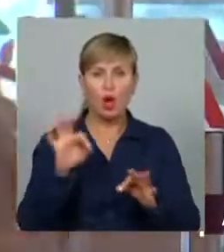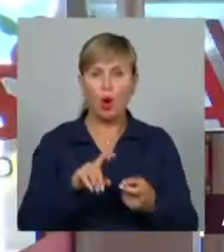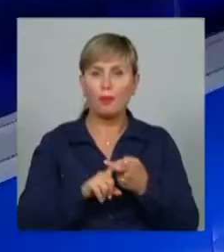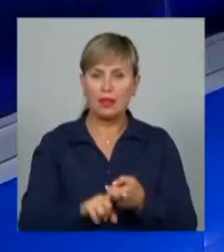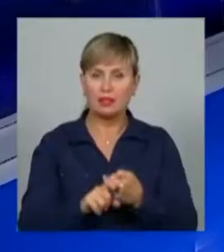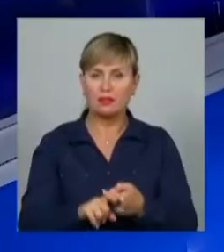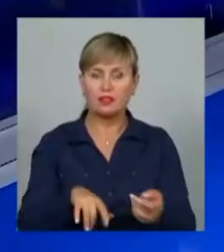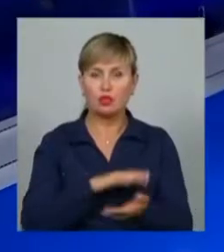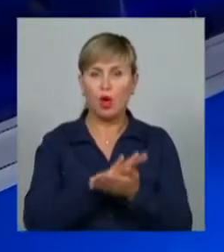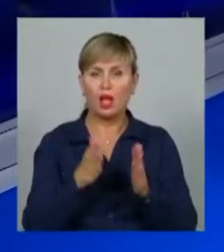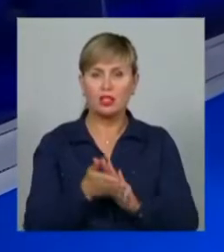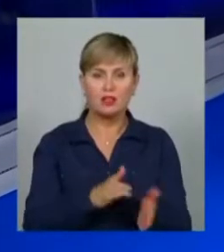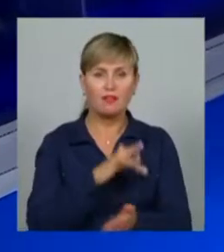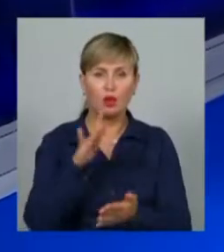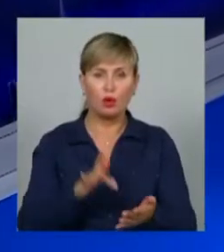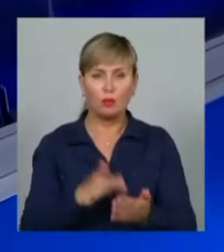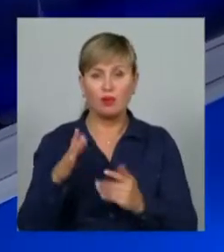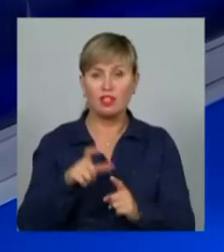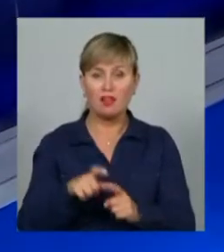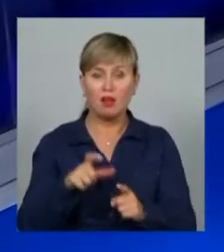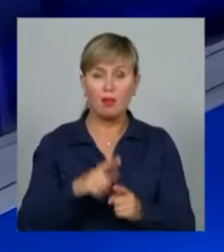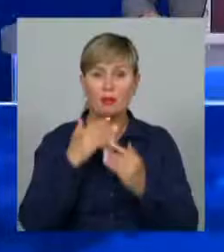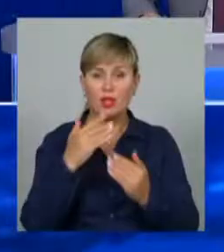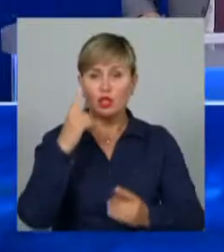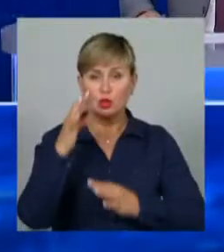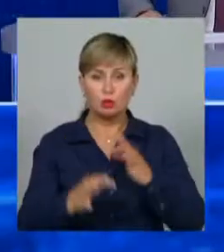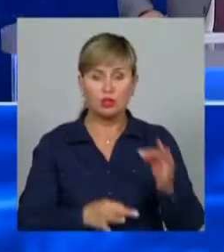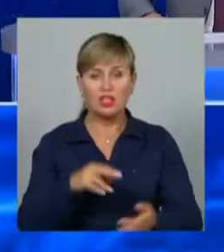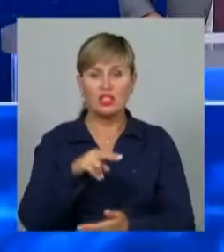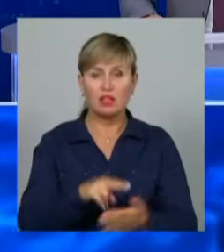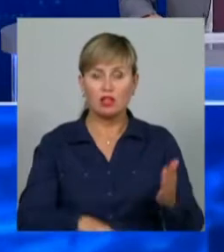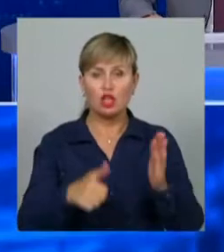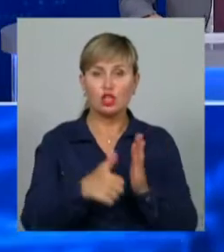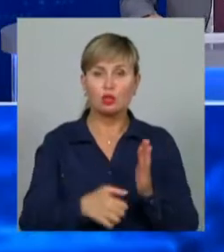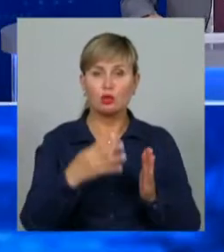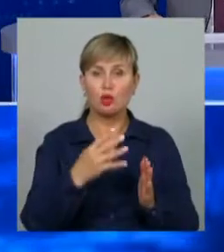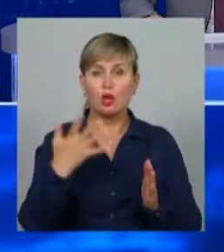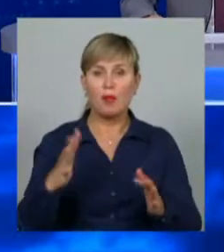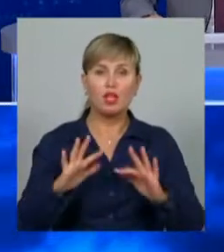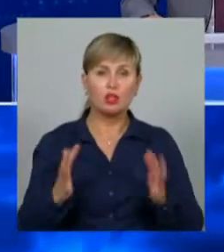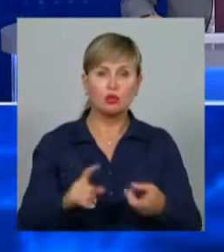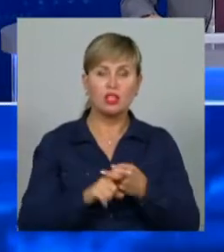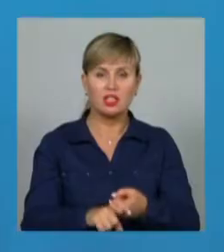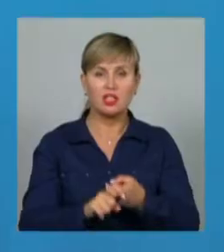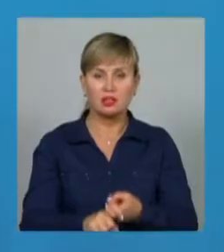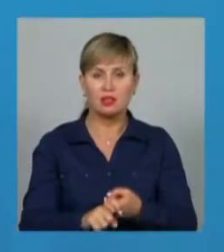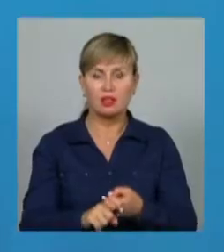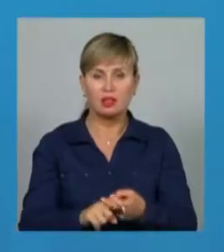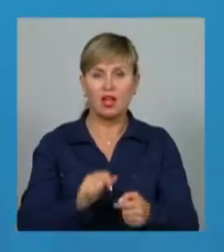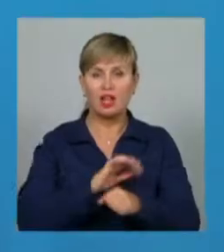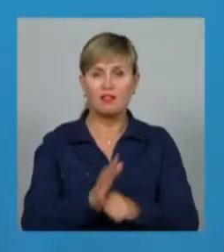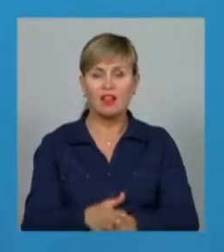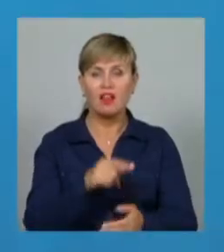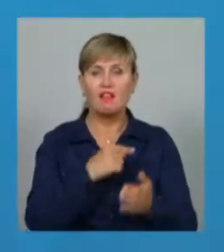эпидемиологической ситуации в городе. По его словам, за последние сутки зарегистрировано 645 случаев заражения коронавирусной инфекцией.